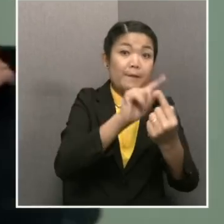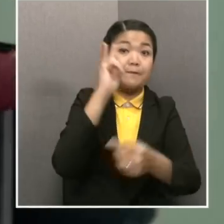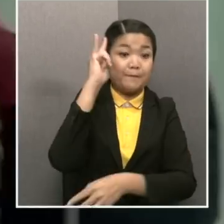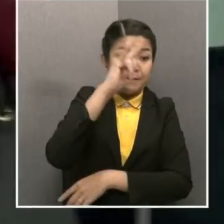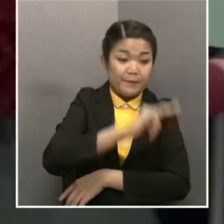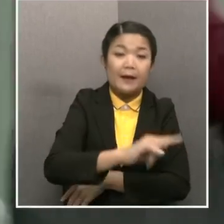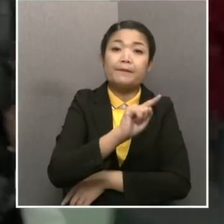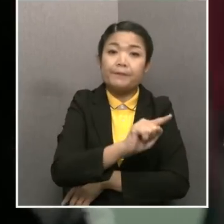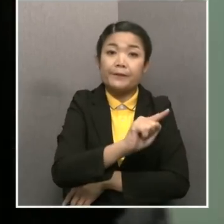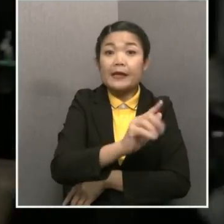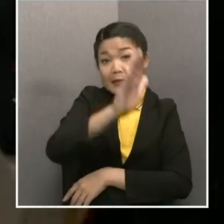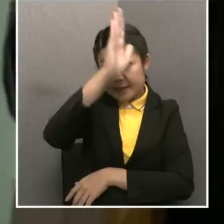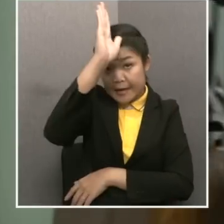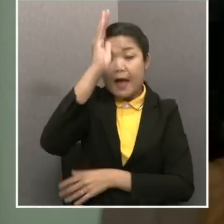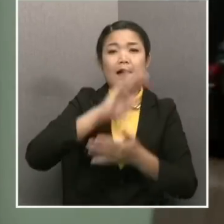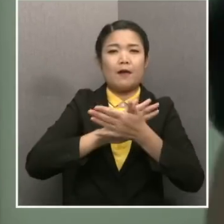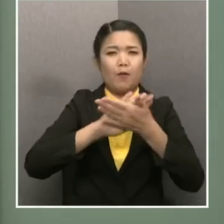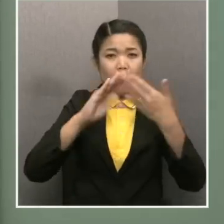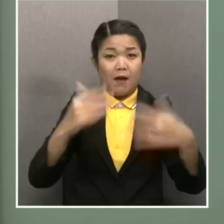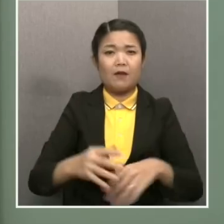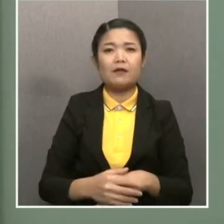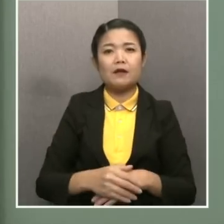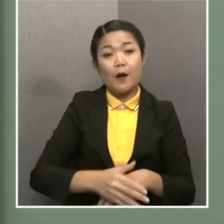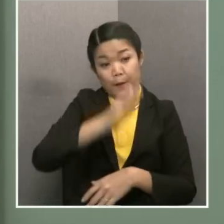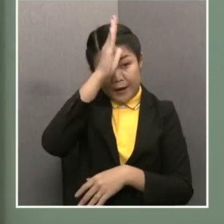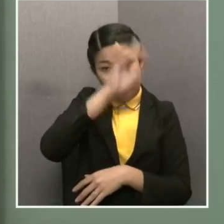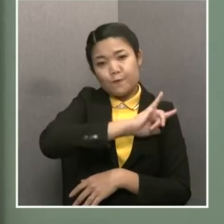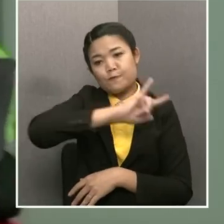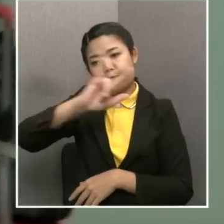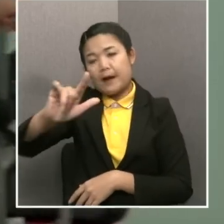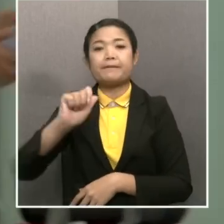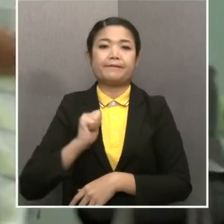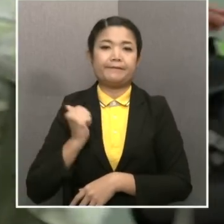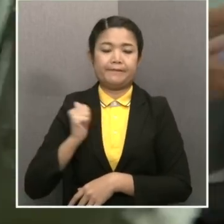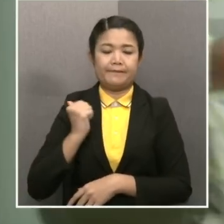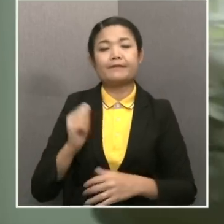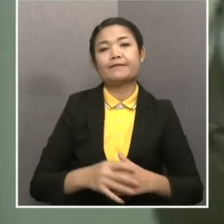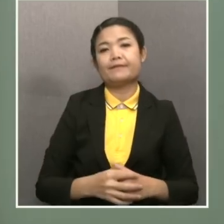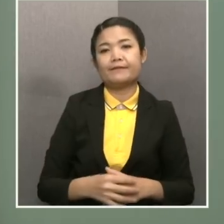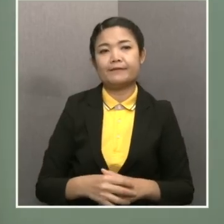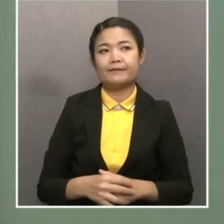ซค่ะแล้วหลังจากนี้ก็จะเดินทางต่อเพื่อกลับแคนาดาต่อไปค่ะ